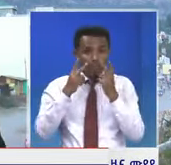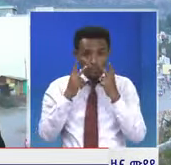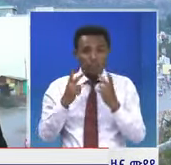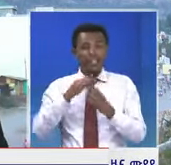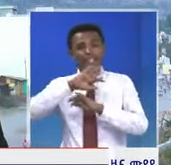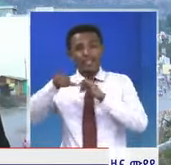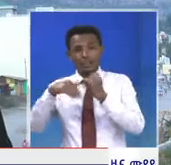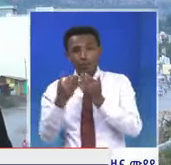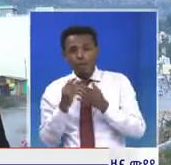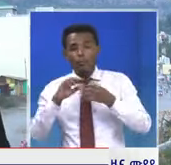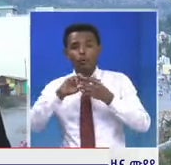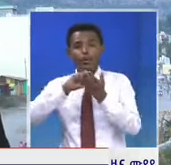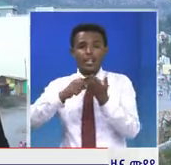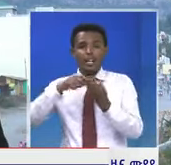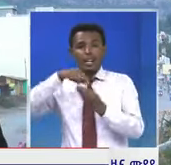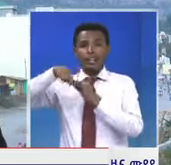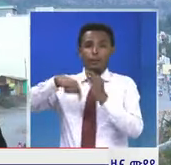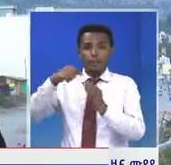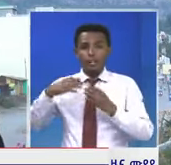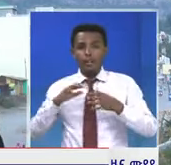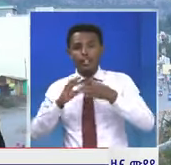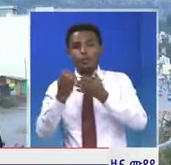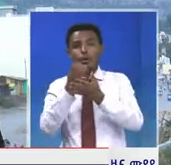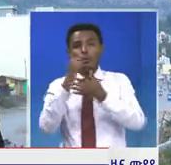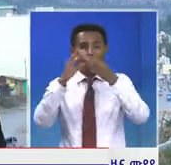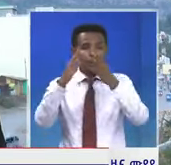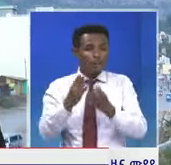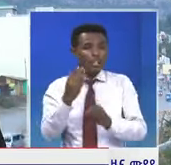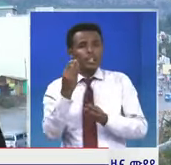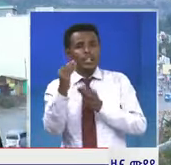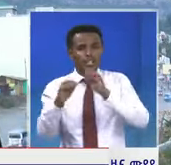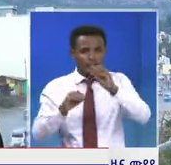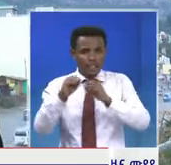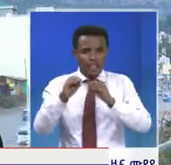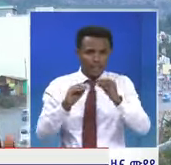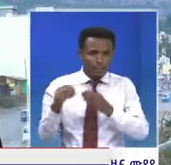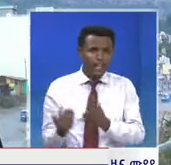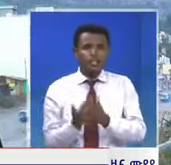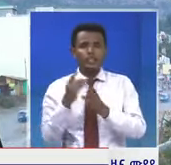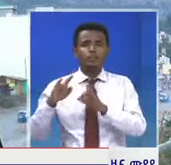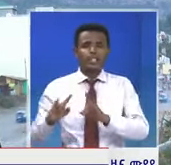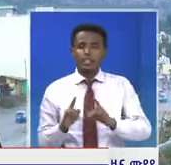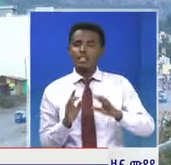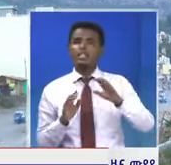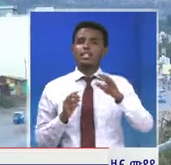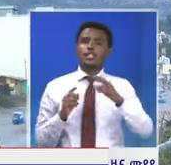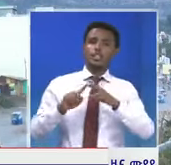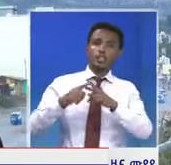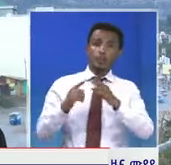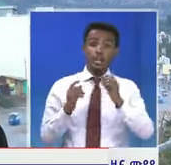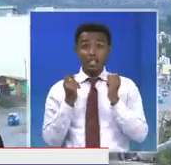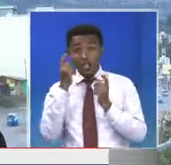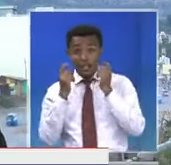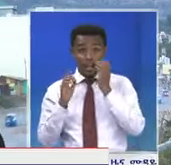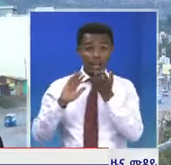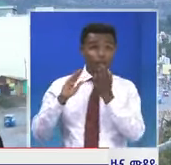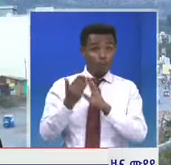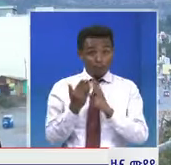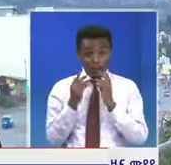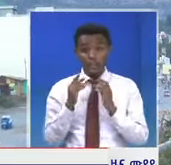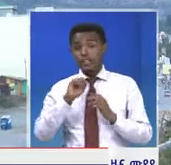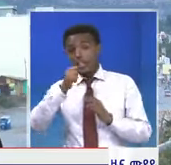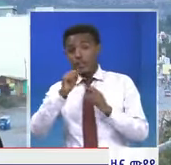አካባቢ ያለው ኢኮኖሚያዊና ማህበራዊ እንቅስቃሴ ወይም መስተጋብር በአዲስ መልኩ እየተጀመረና እየተነቃቃ እንደሆነ ተመልክተናል።